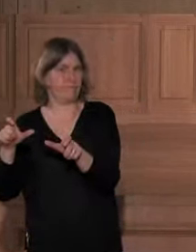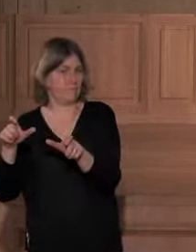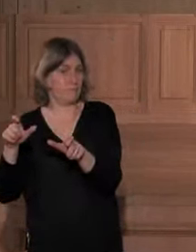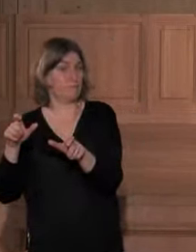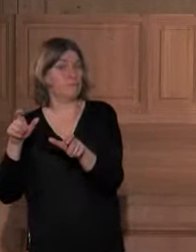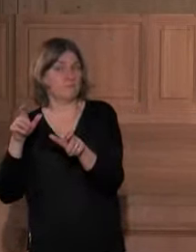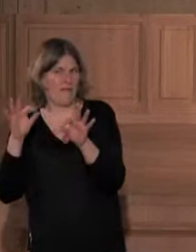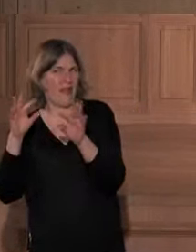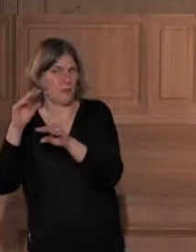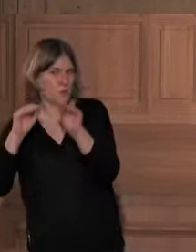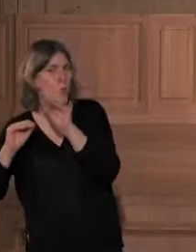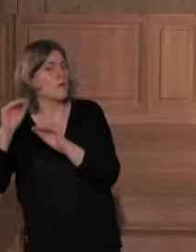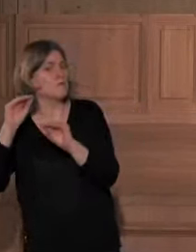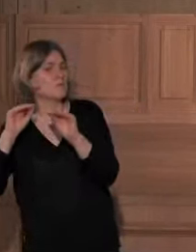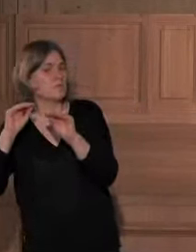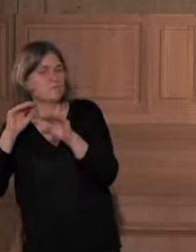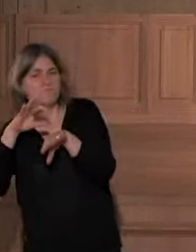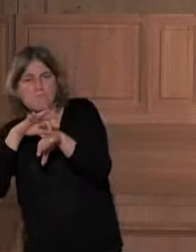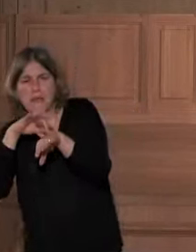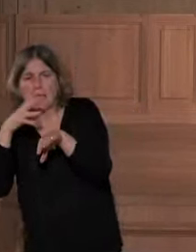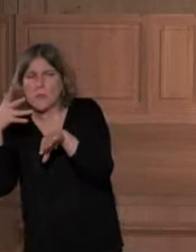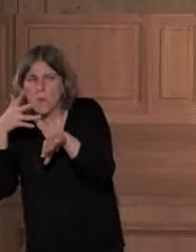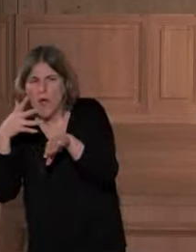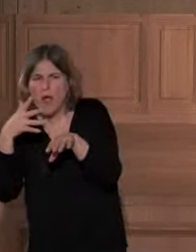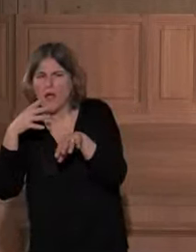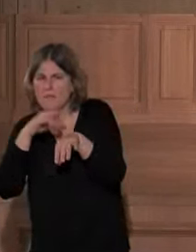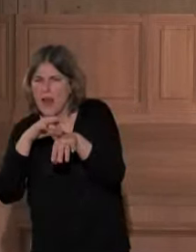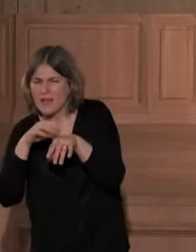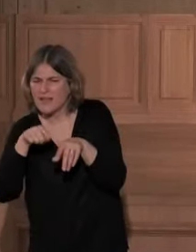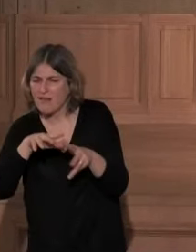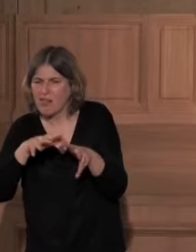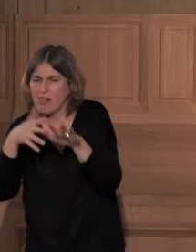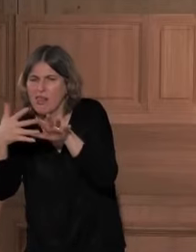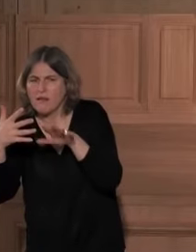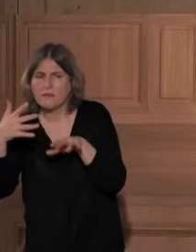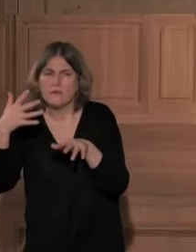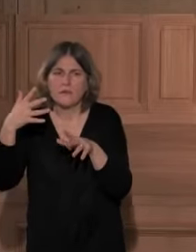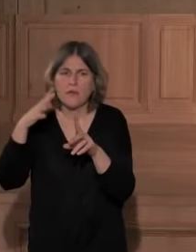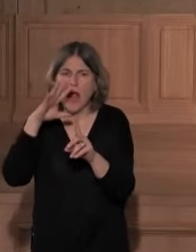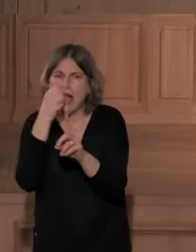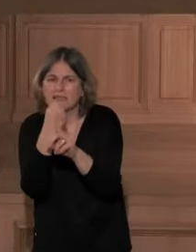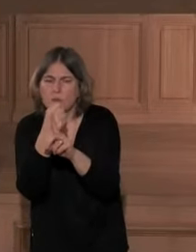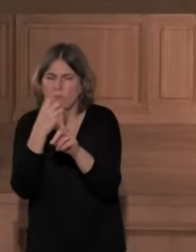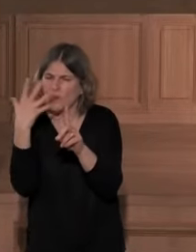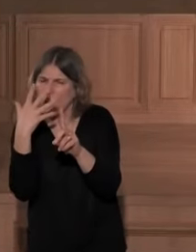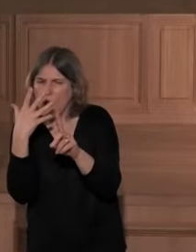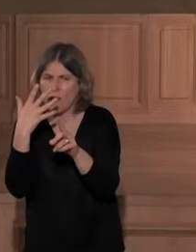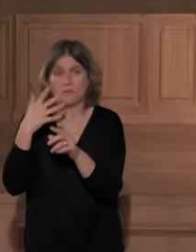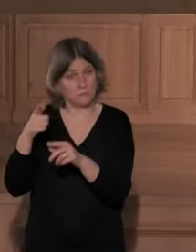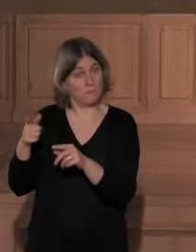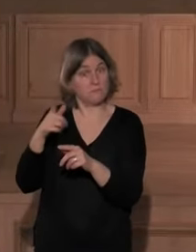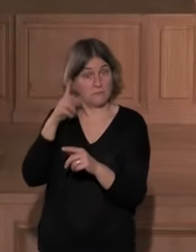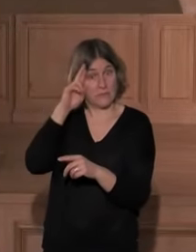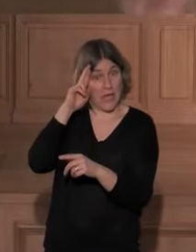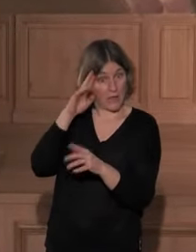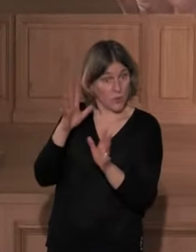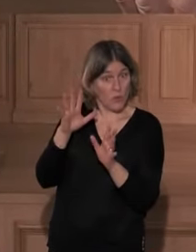du soin, de la pathologie, du développement. De syndrome des fois associé à l'autisme. Et on a raison de faire